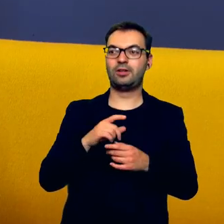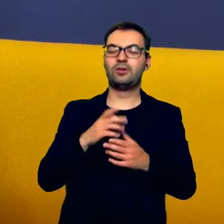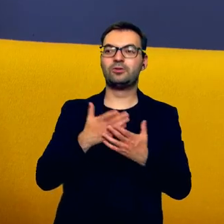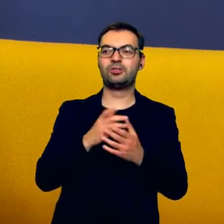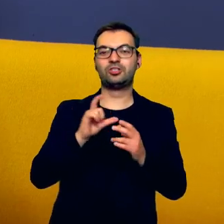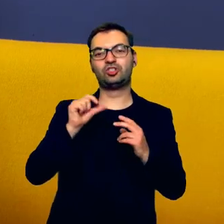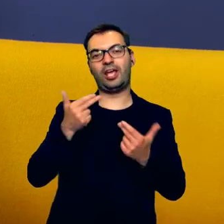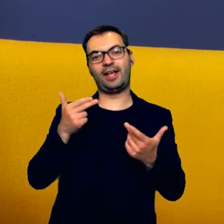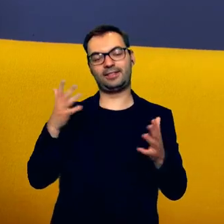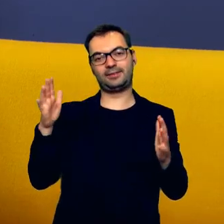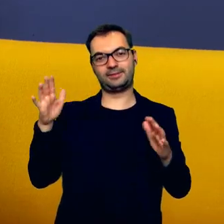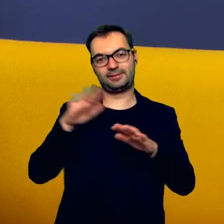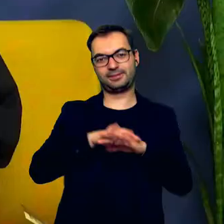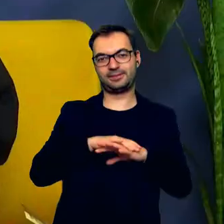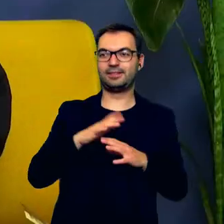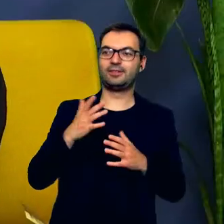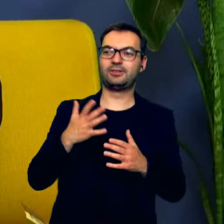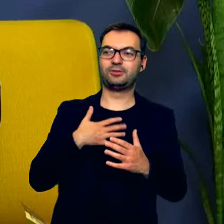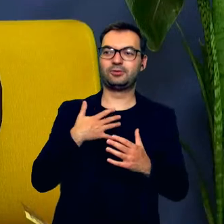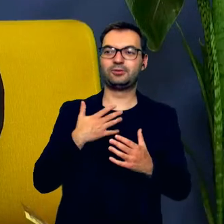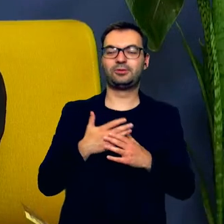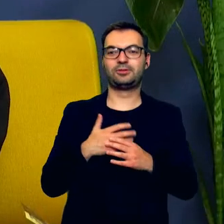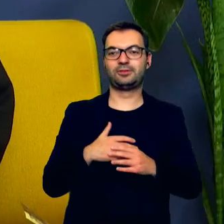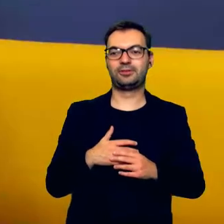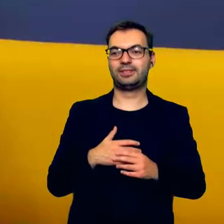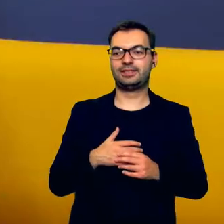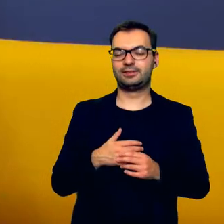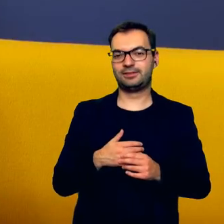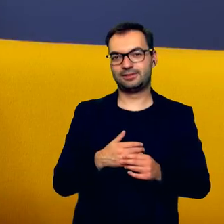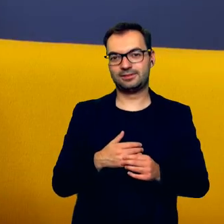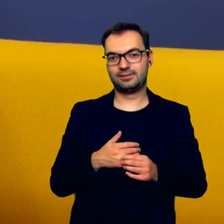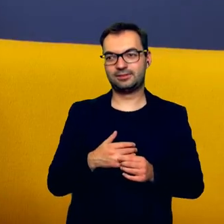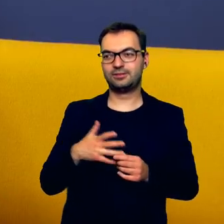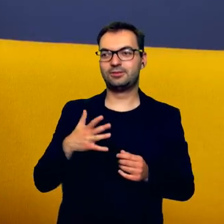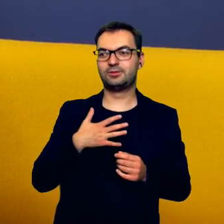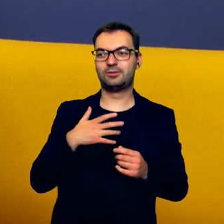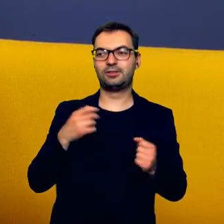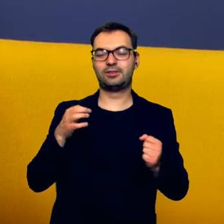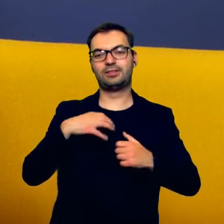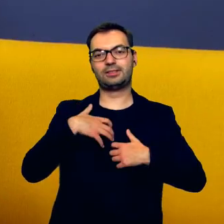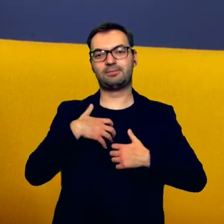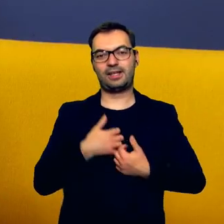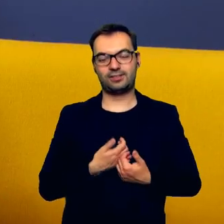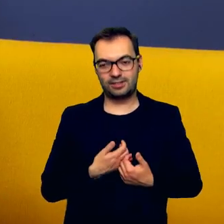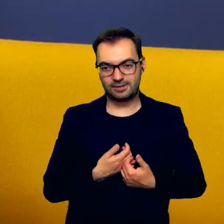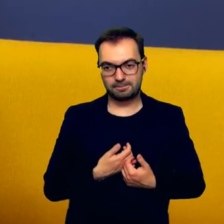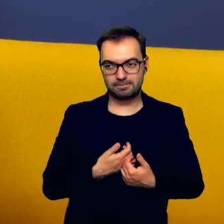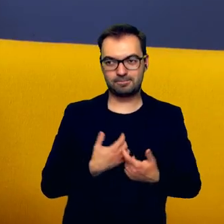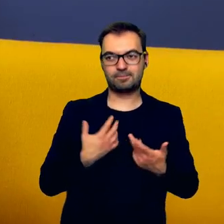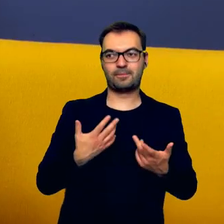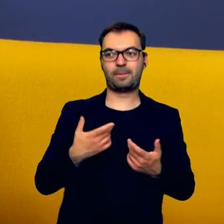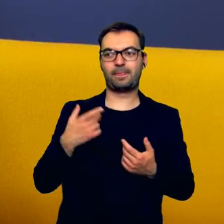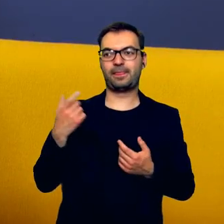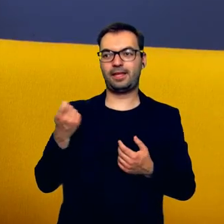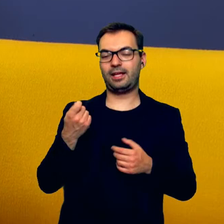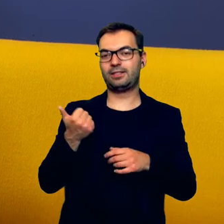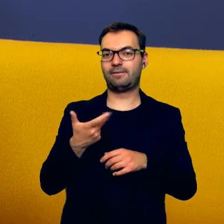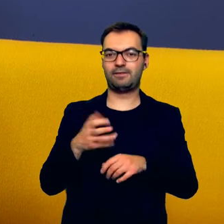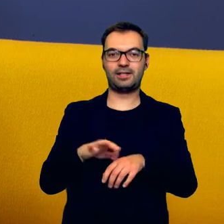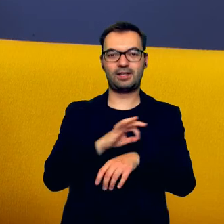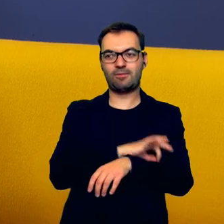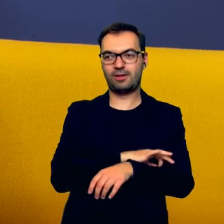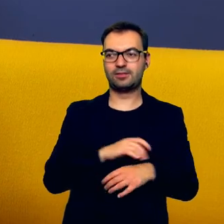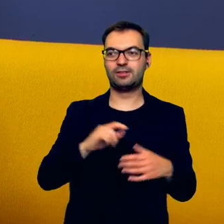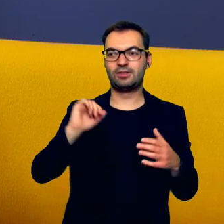cienia. Nagle przejeżdża, nagle czuje potworne zmęczenie, jedzie wiele